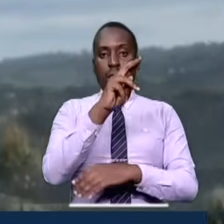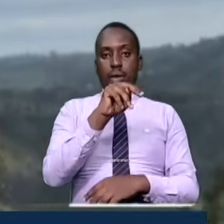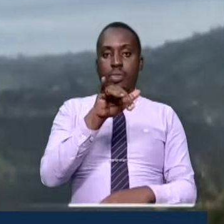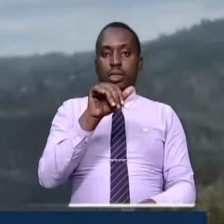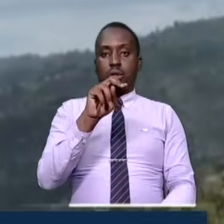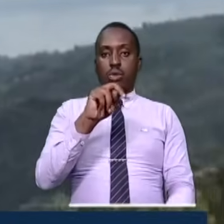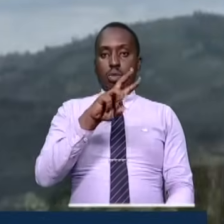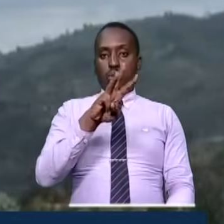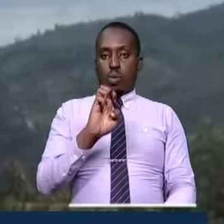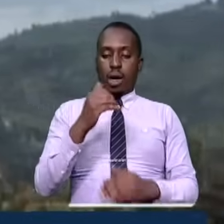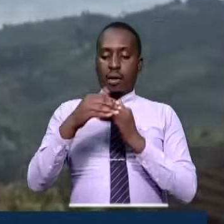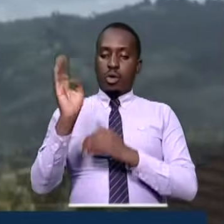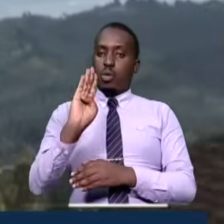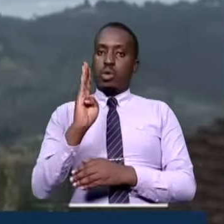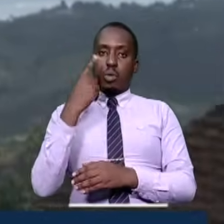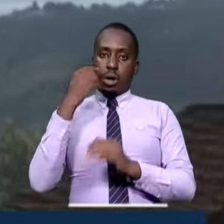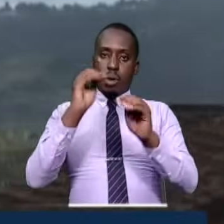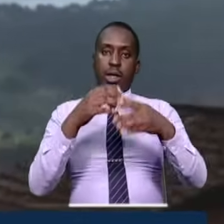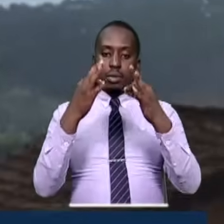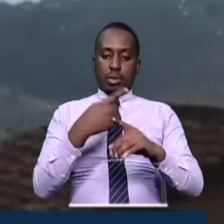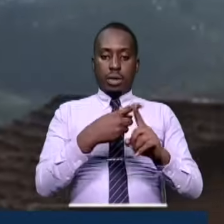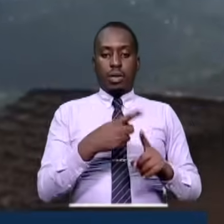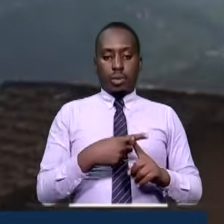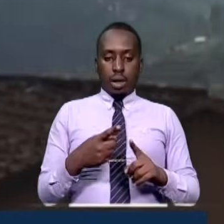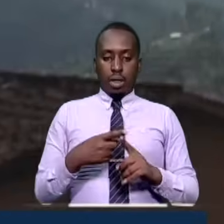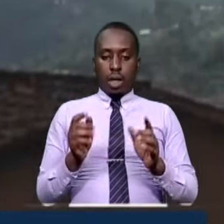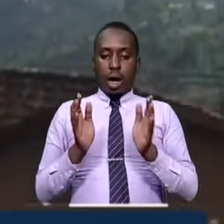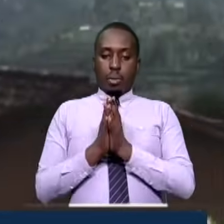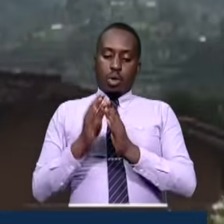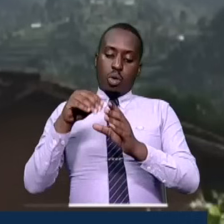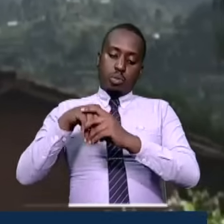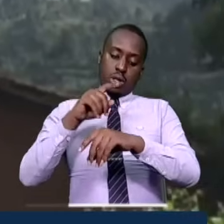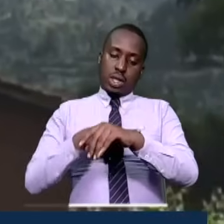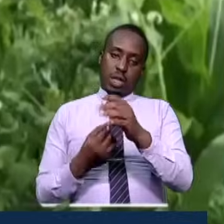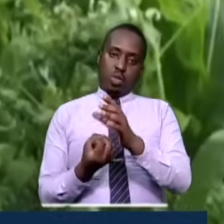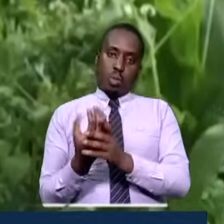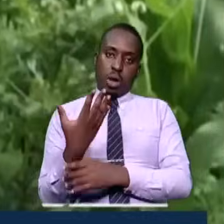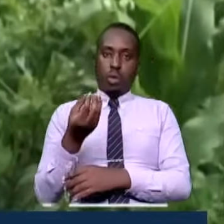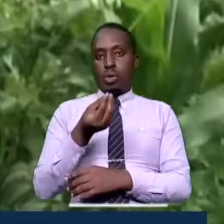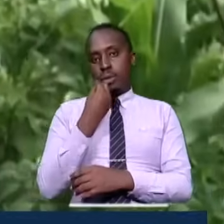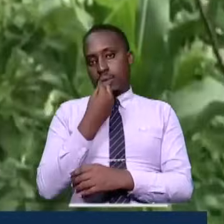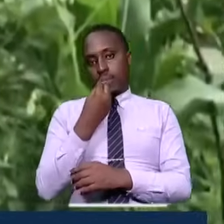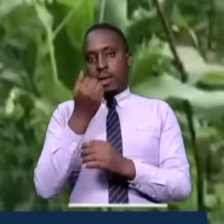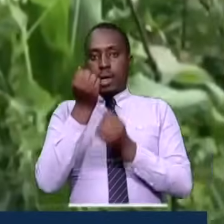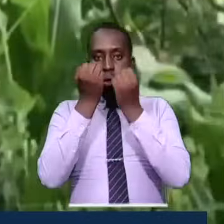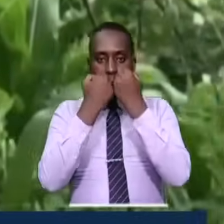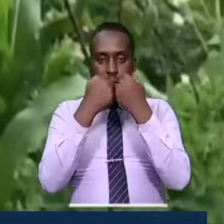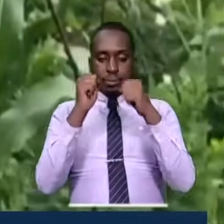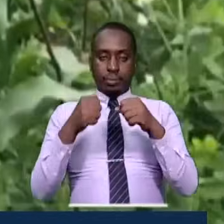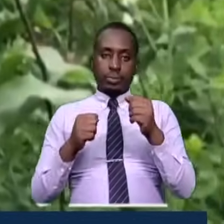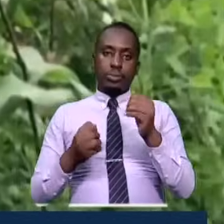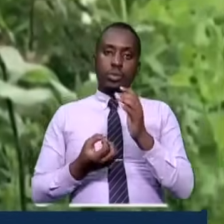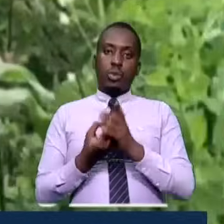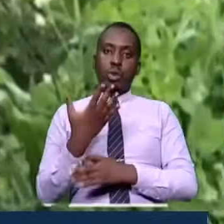se yegereye igihugu cy'u Burundi usanga bahinga imyaka itandukanye nko ku gihe cy'umwero w'imyaka ibigori bishobora kwera kuri